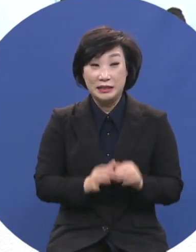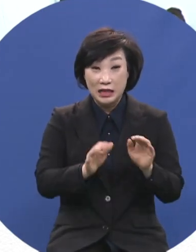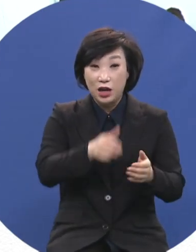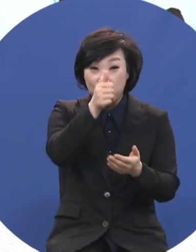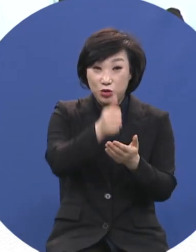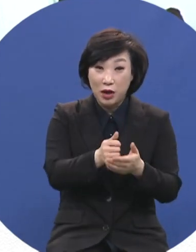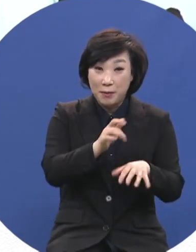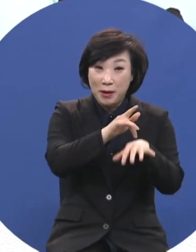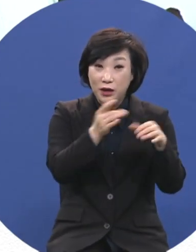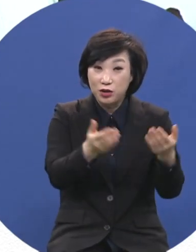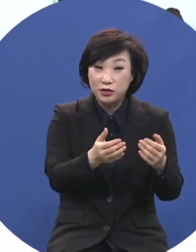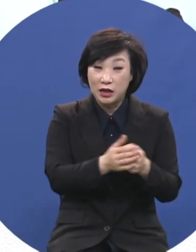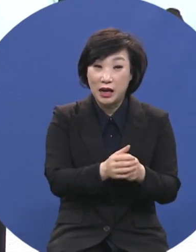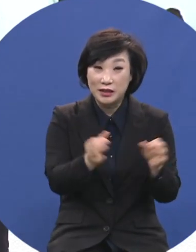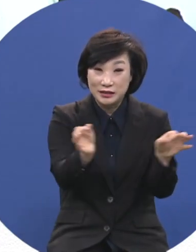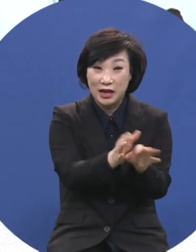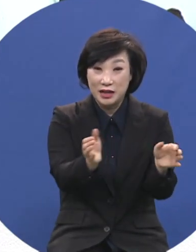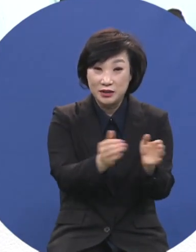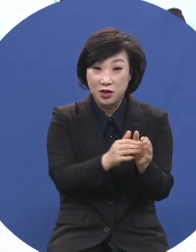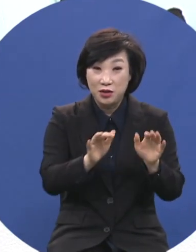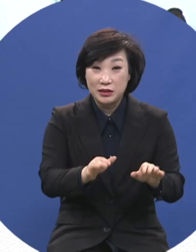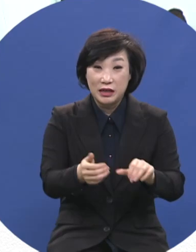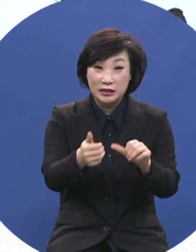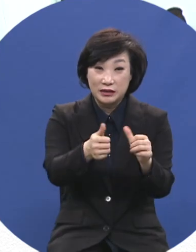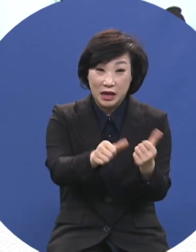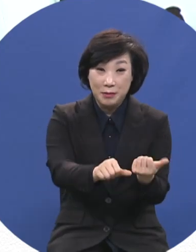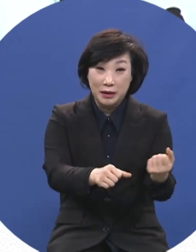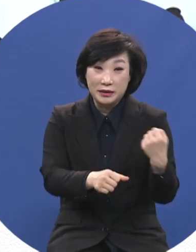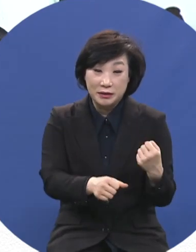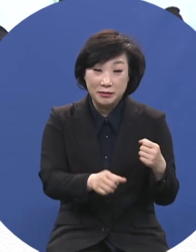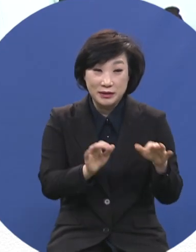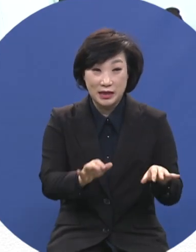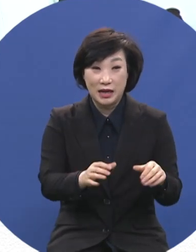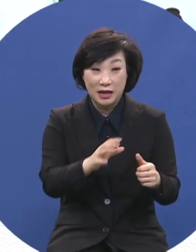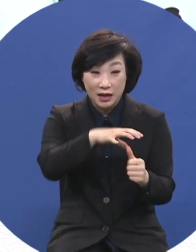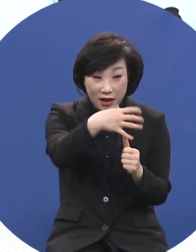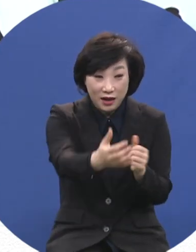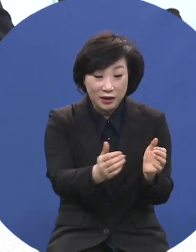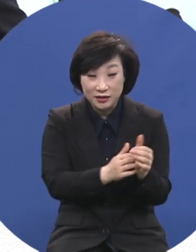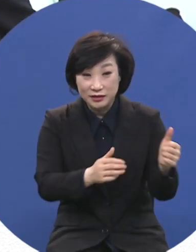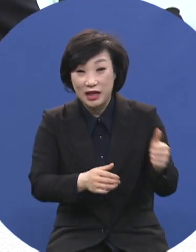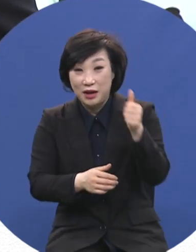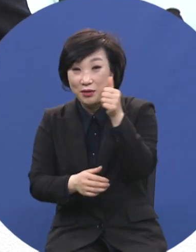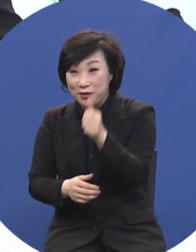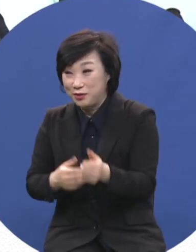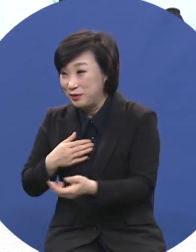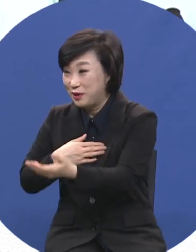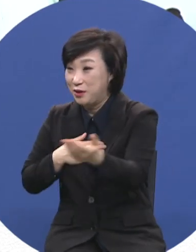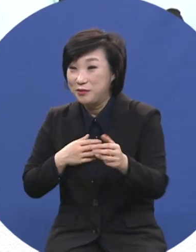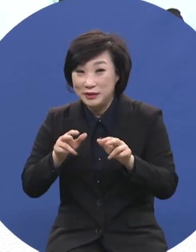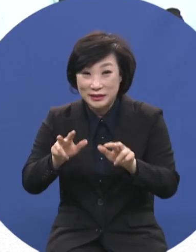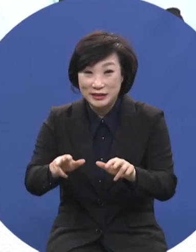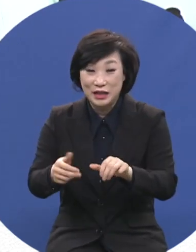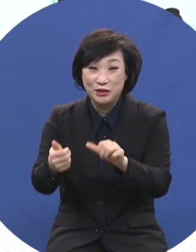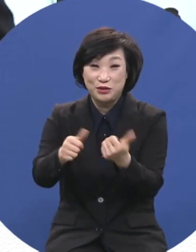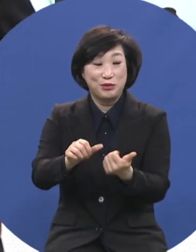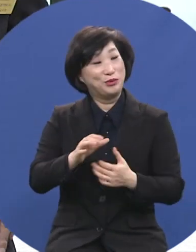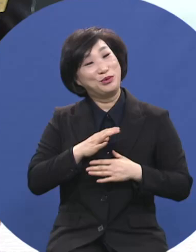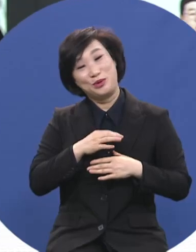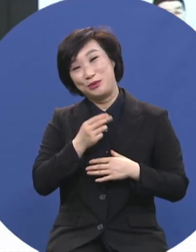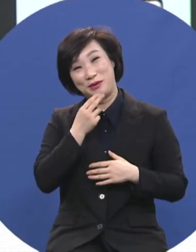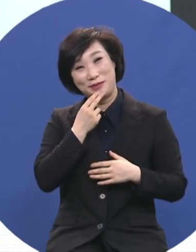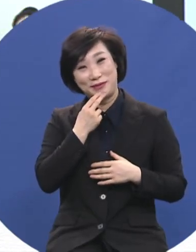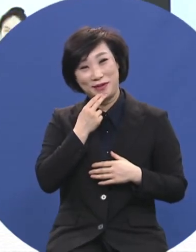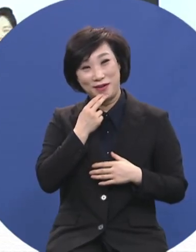죄와 마귀 역사가 사라져서 사망의 세력에서 벗어난 자는 이제는 죽음이 두렵지 않는